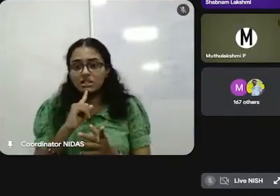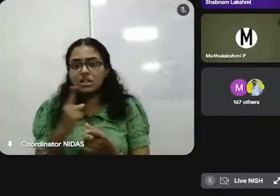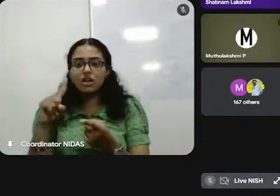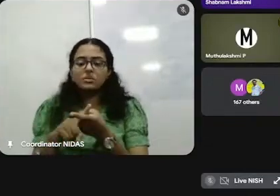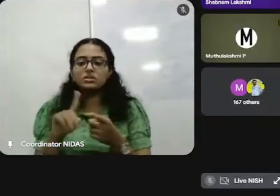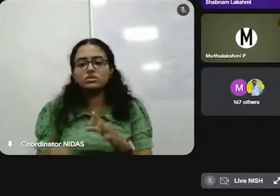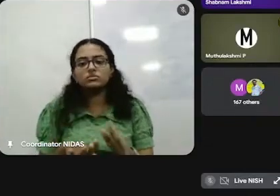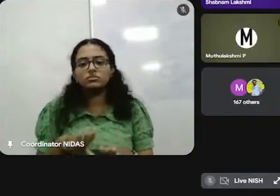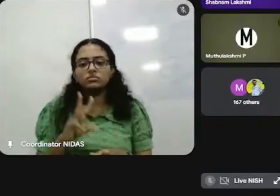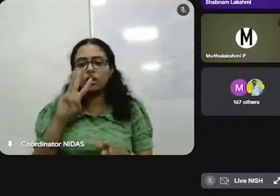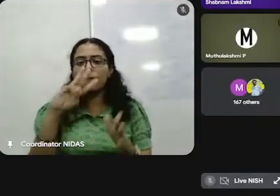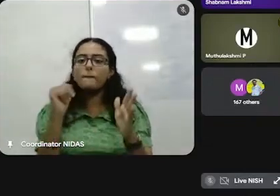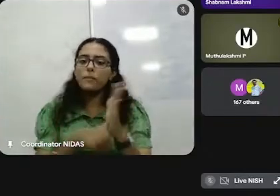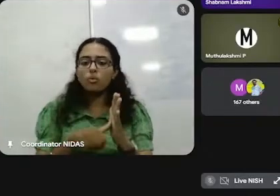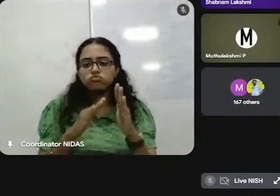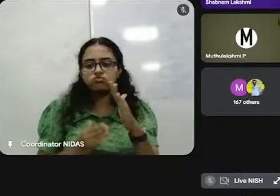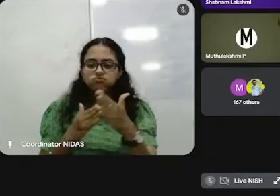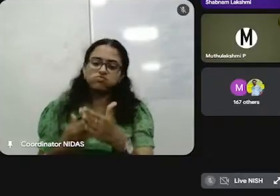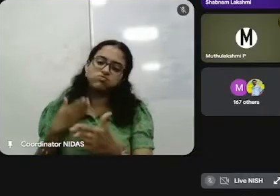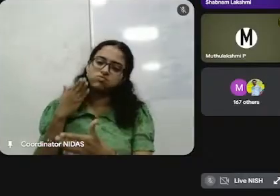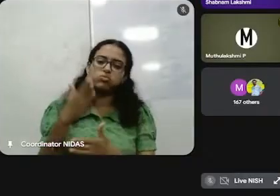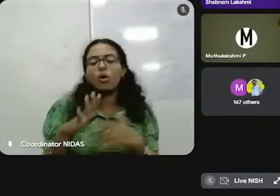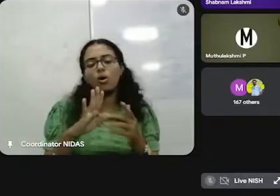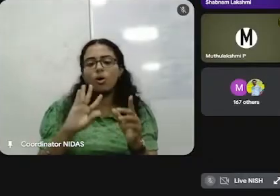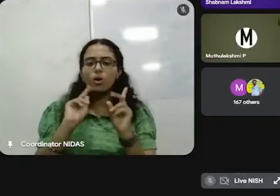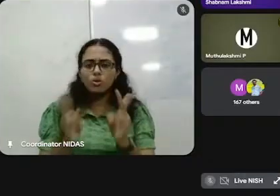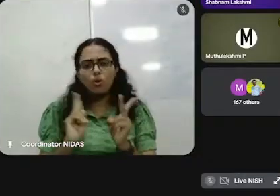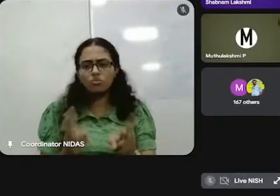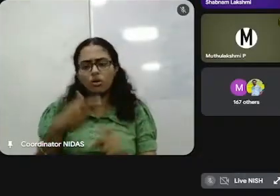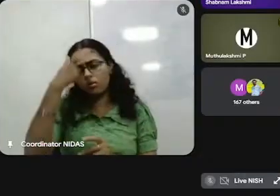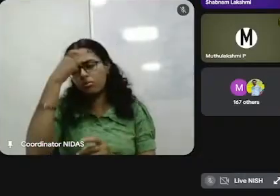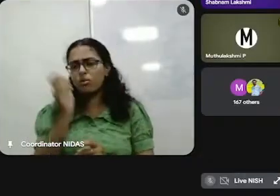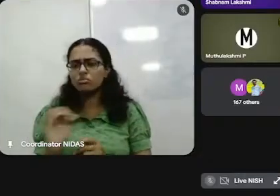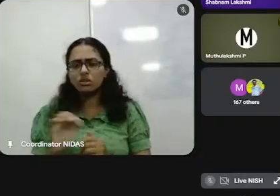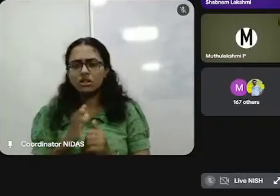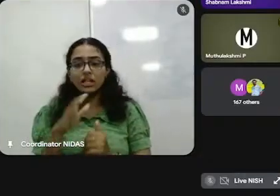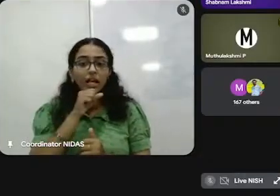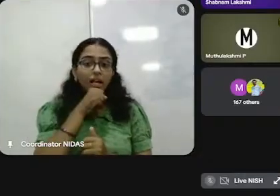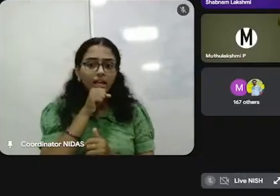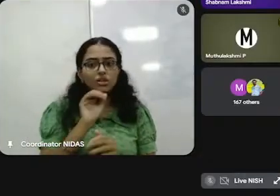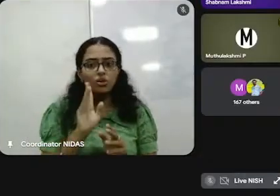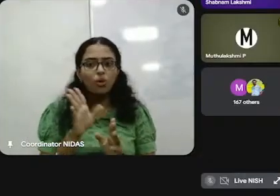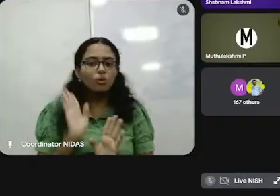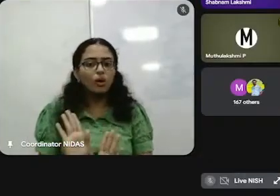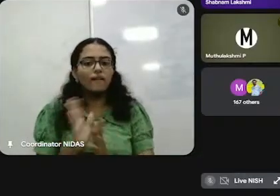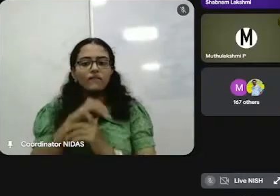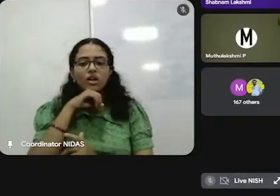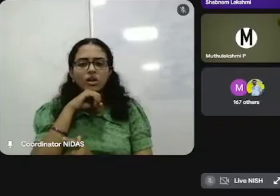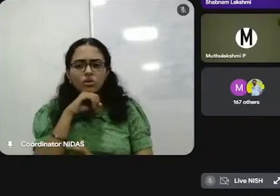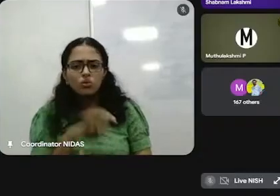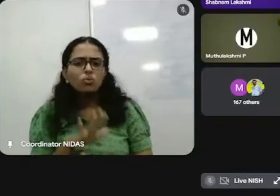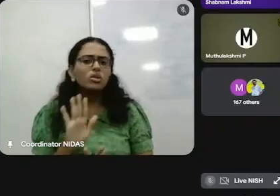മാസം കഴിഞ്ഞപ്പോൾ തന്നെ അതിനെ ഓവർകം ചെയ്ത് ബാക്ക് ടു നോർമൽ ആയി. ഇപ്പം ഏജ് ഒരു ഫാക്ടറാണ്. നമ്മൾ ചെറുപ്പത്തില് ചെറിയൊരു